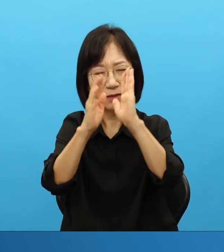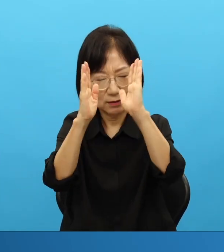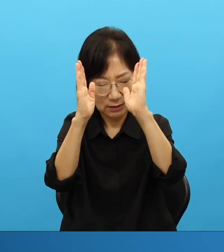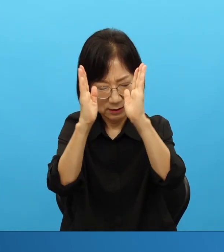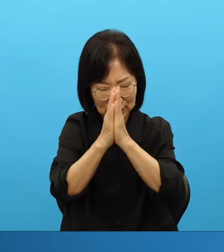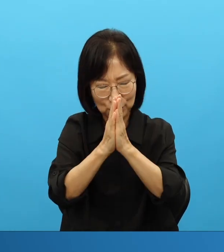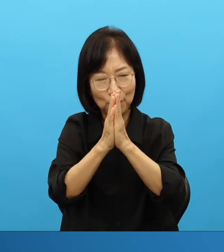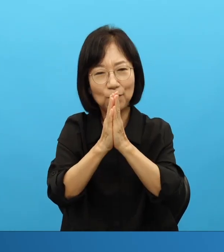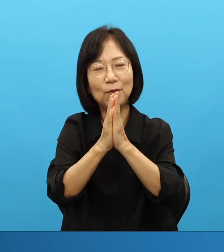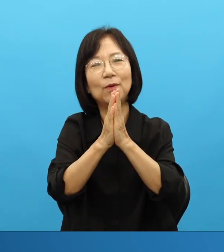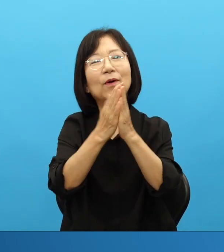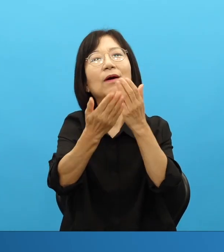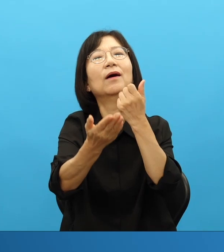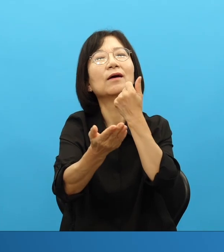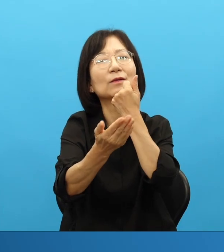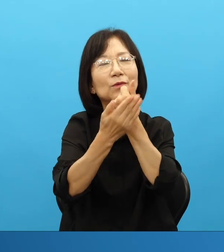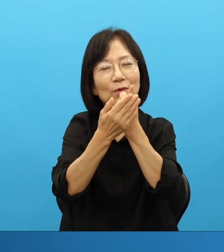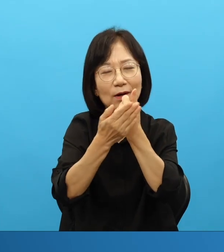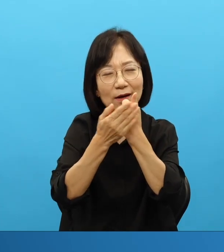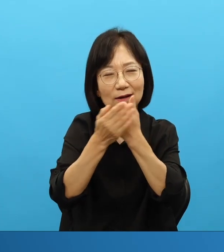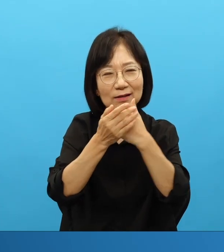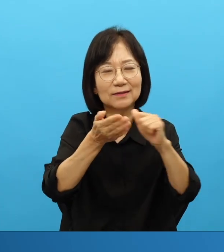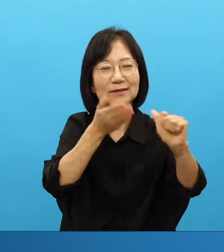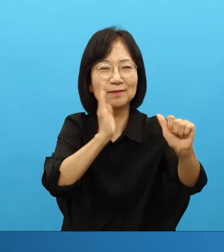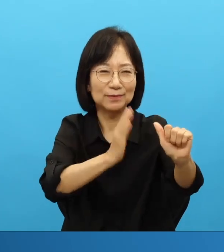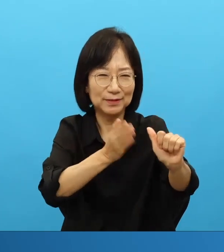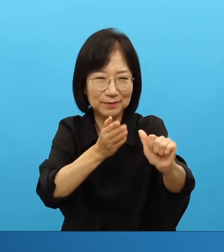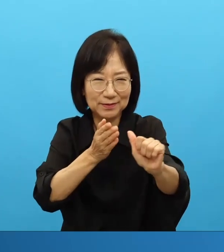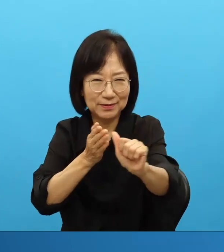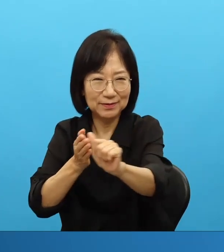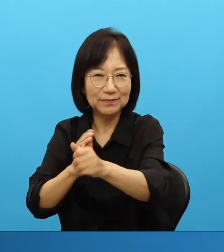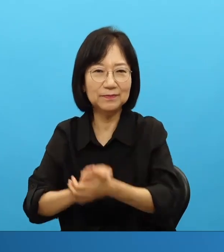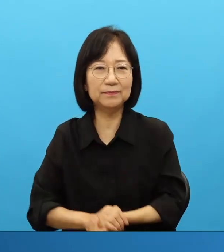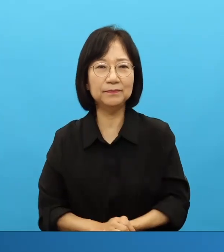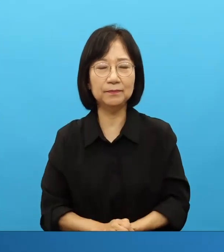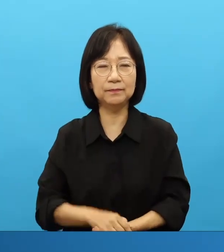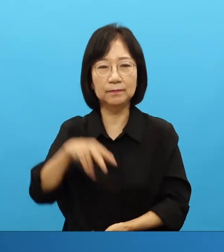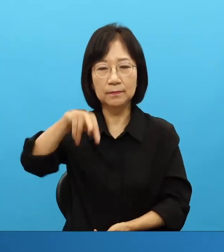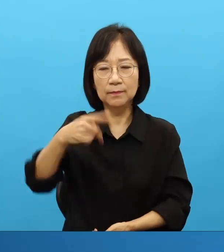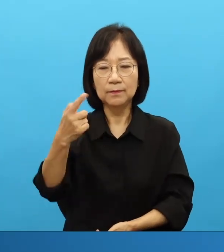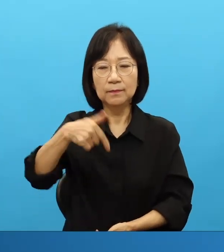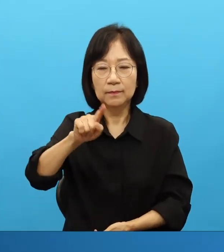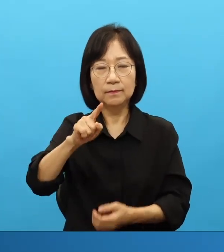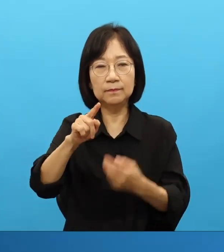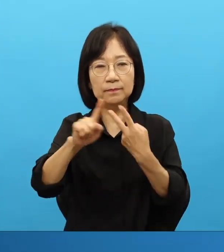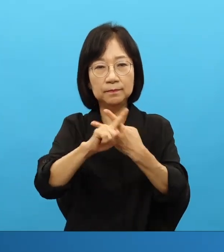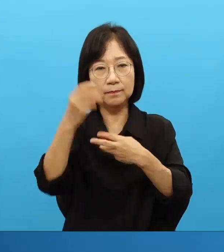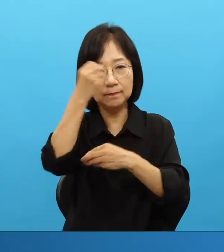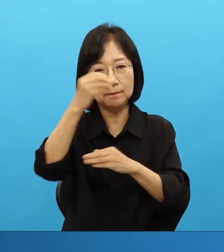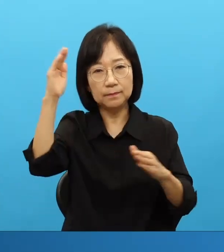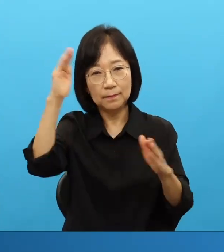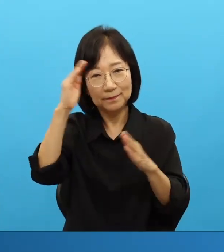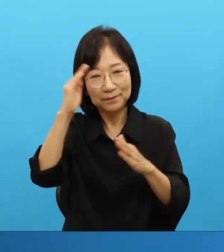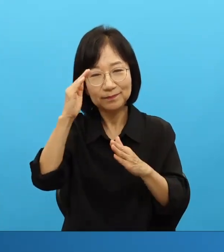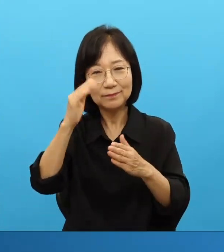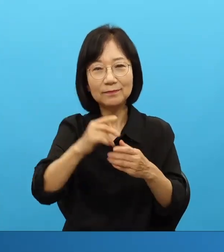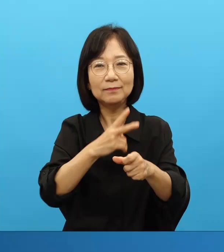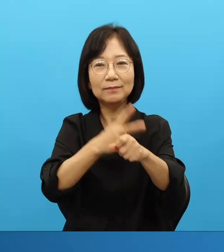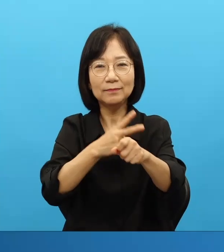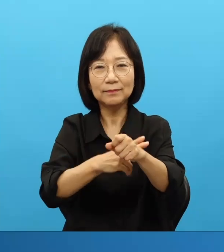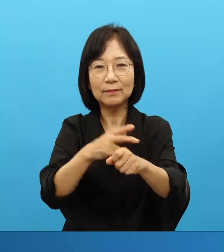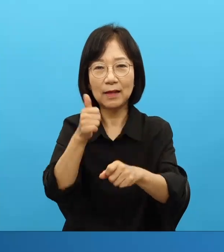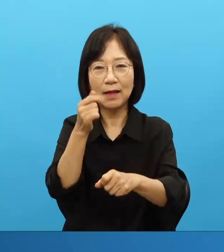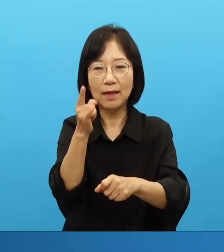restores everything through the gospel. 특히 소가 중고등학교 학생과 교사, 해륜 유치원